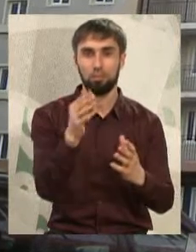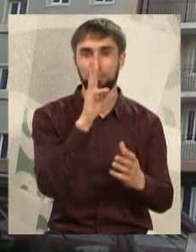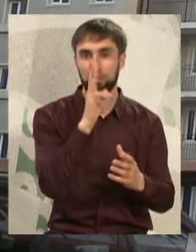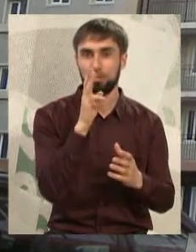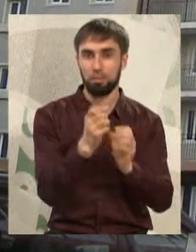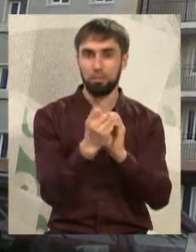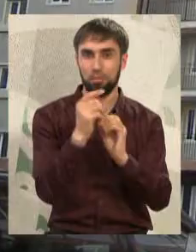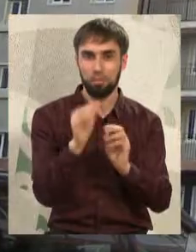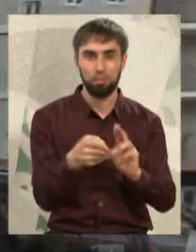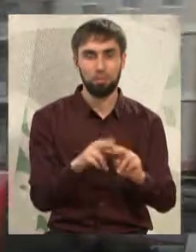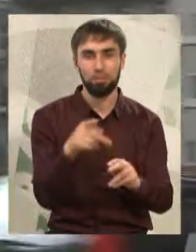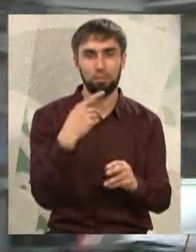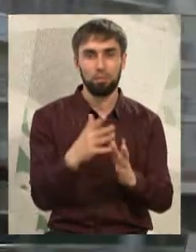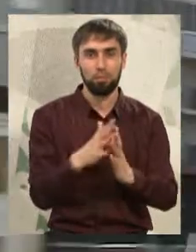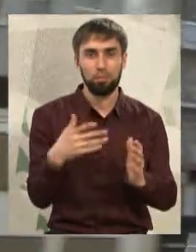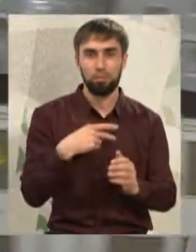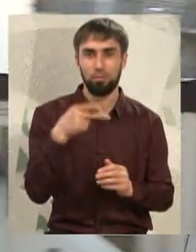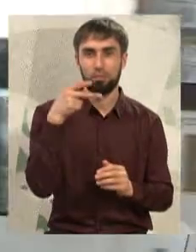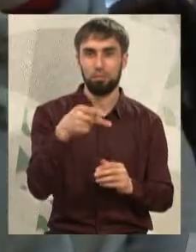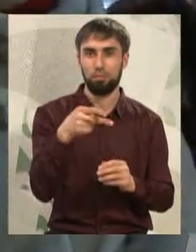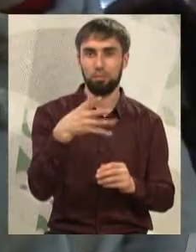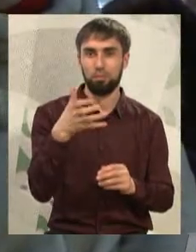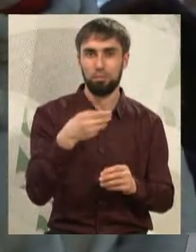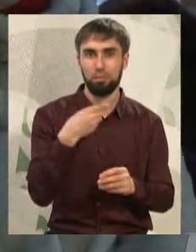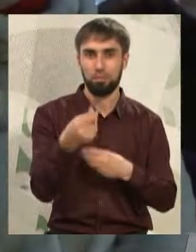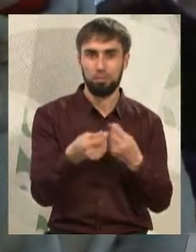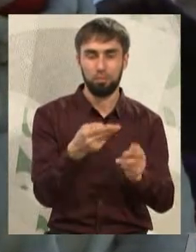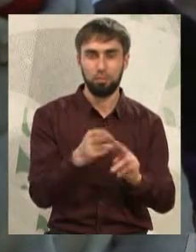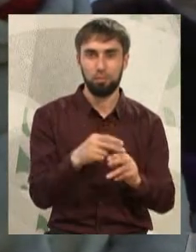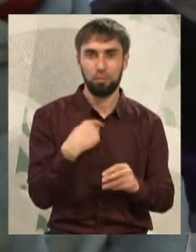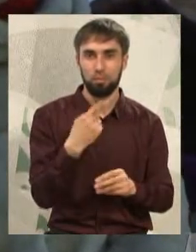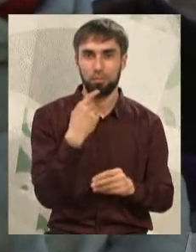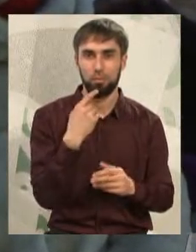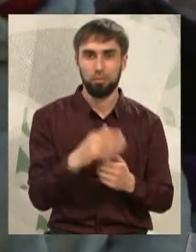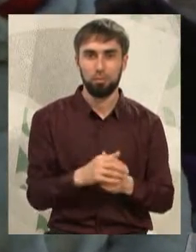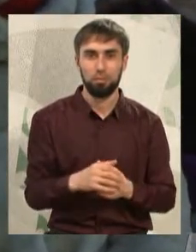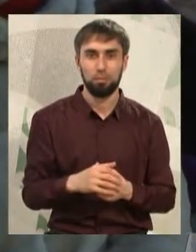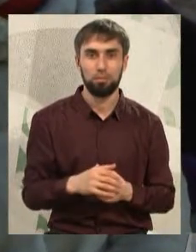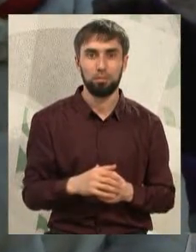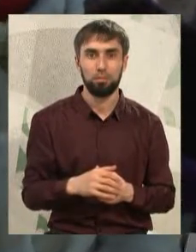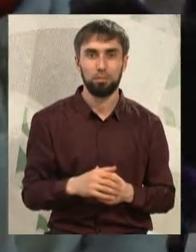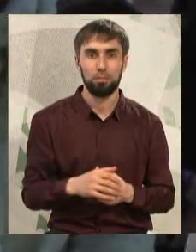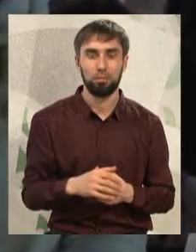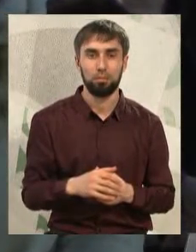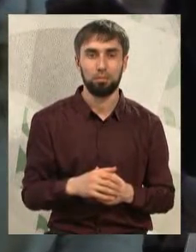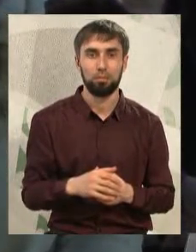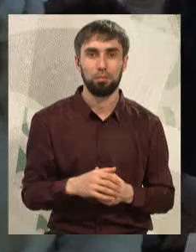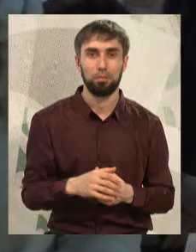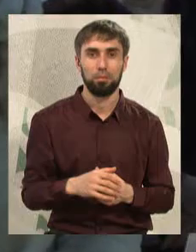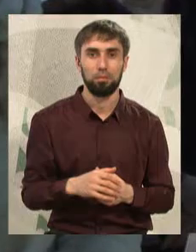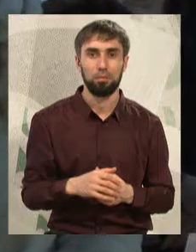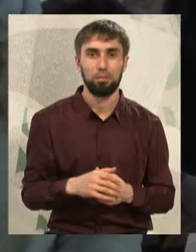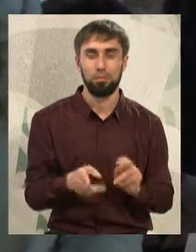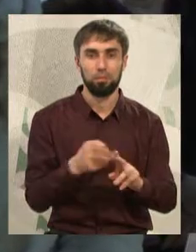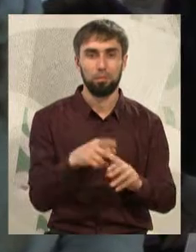услуга обходится в 2,5 тысячи рублей ежемесячно. Мне проще снять квартиру где-то, жить тогда. Ни о чем не заботясь.